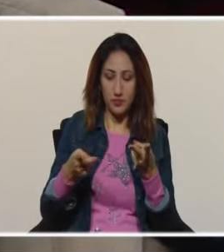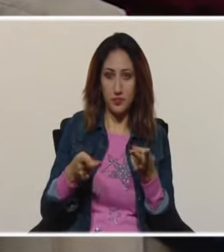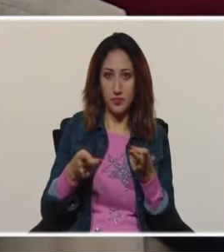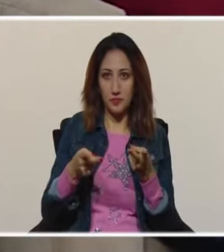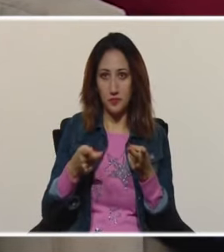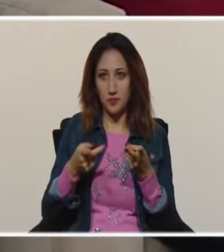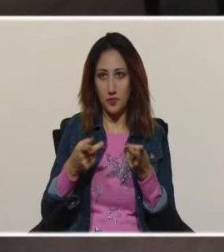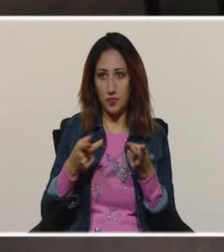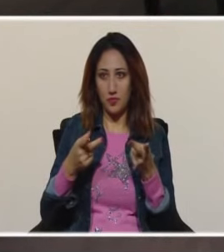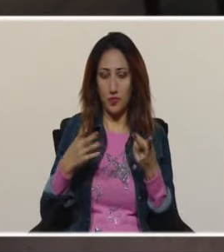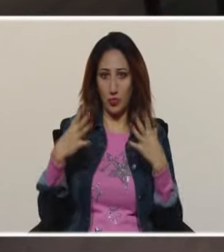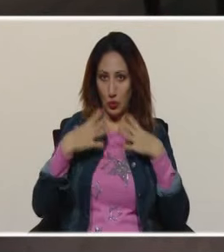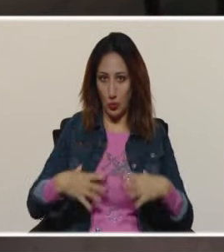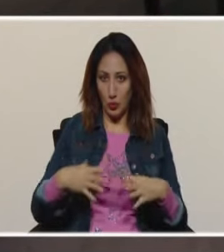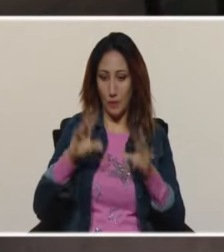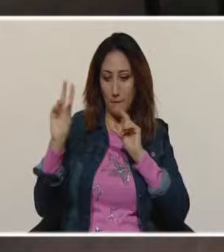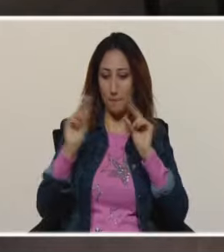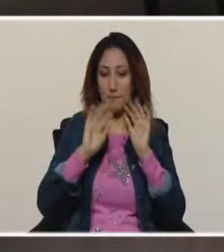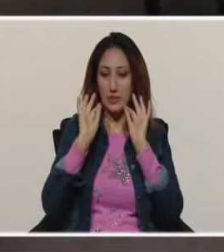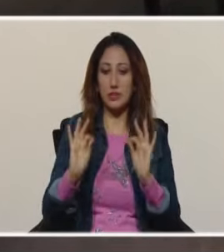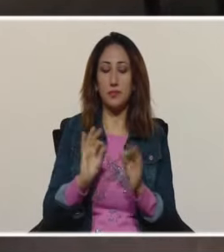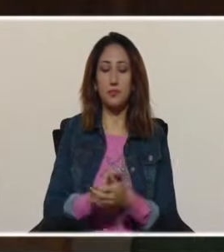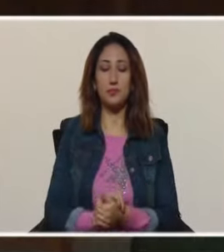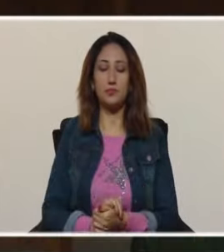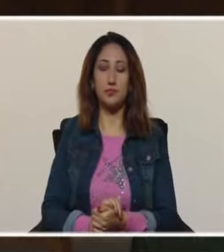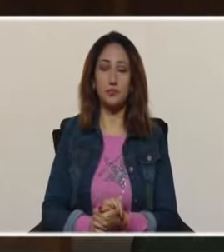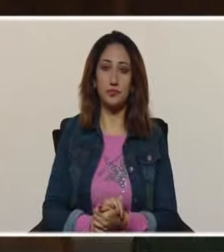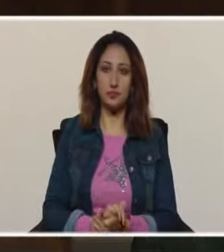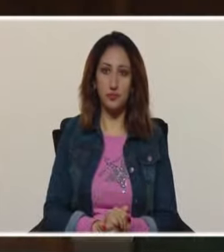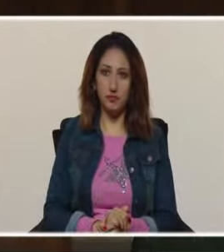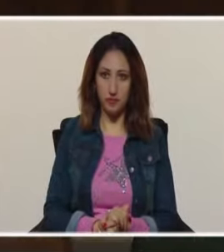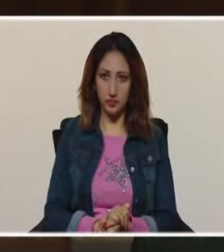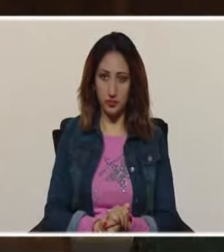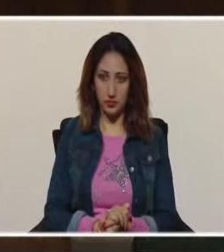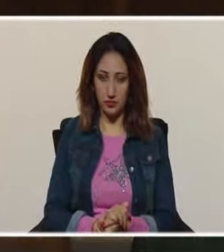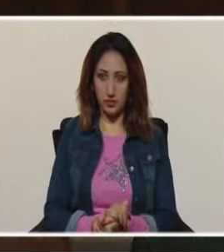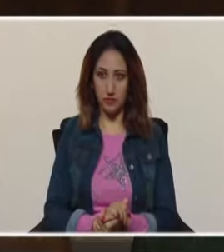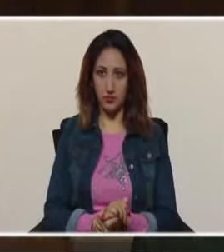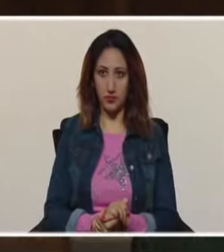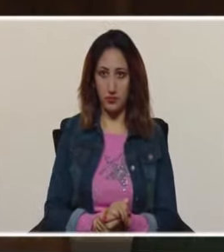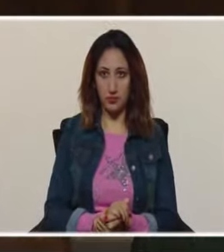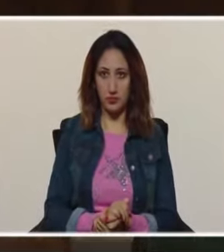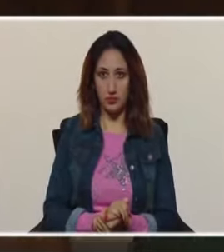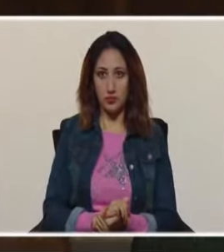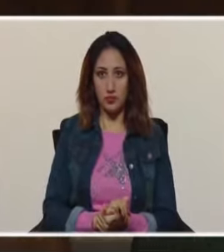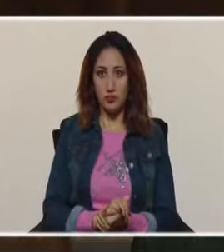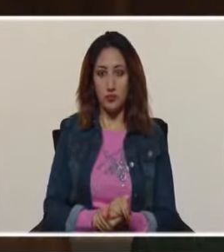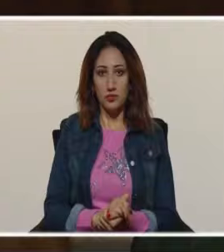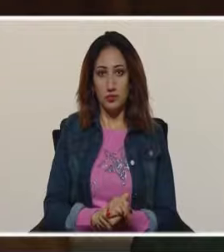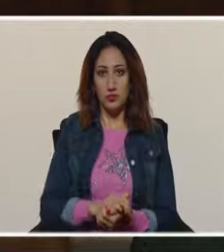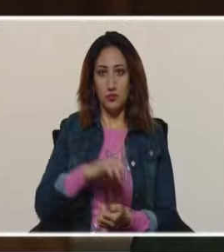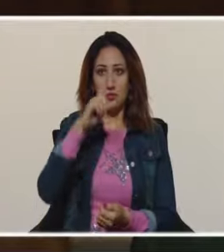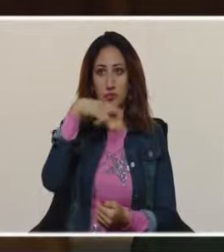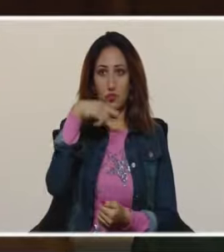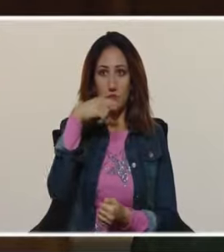اكتر، بنحب نلبس هدوم عكس اعكاس كده حضرتك. طب احكوا لي كده يعني بعض المواقف اللي ترتبت على ان كنتوا الاثنين